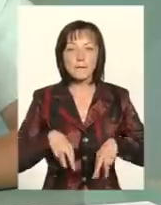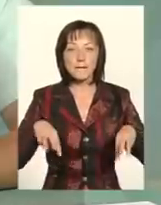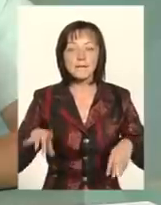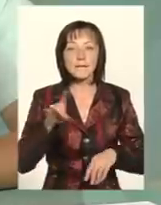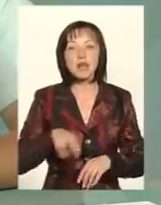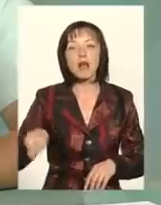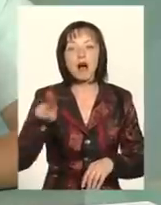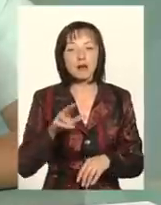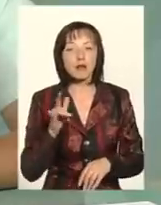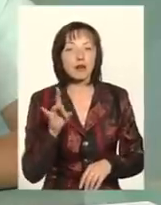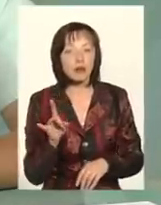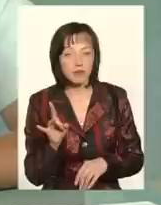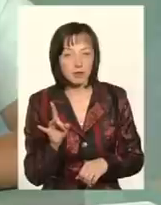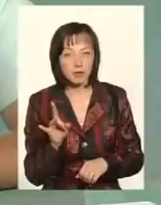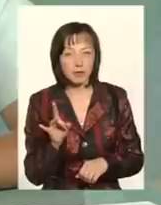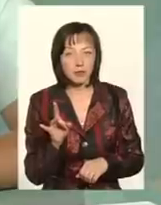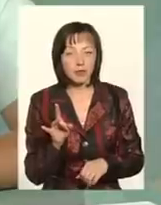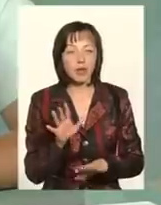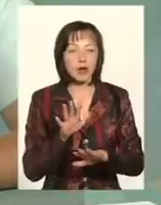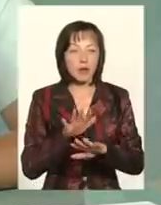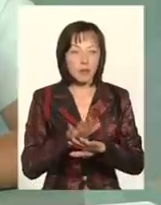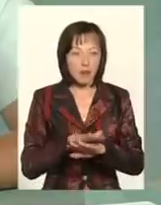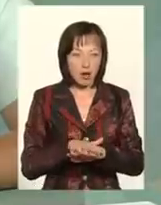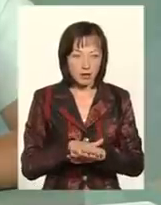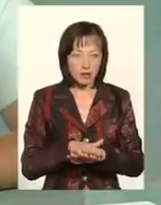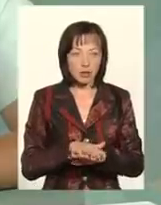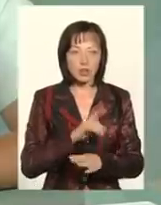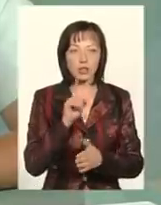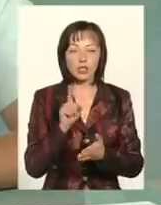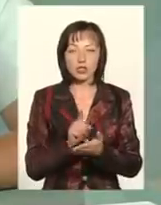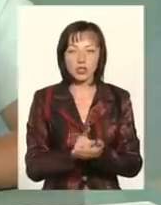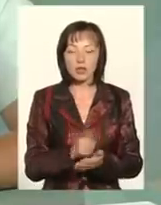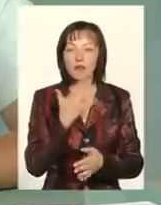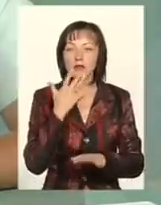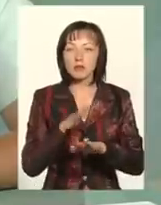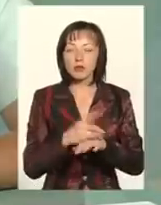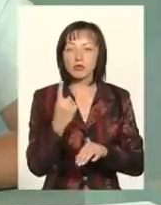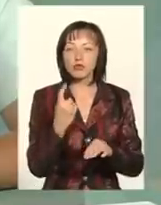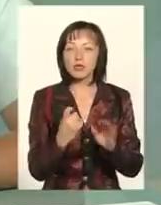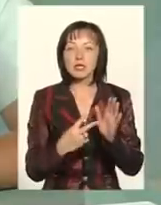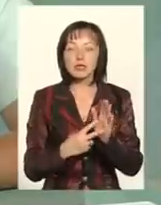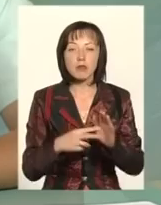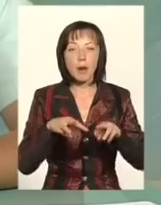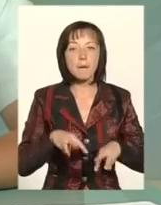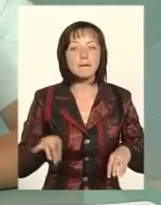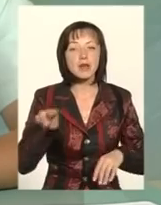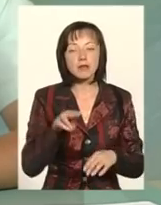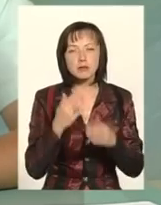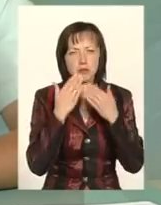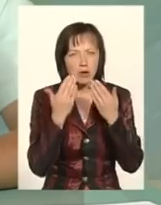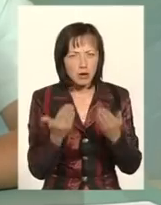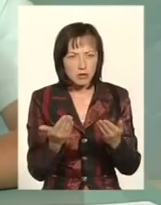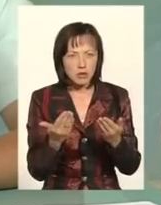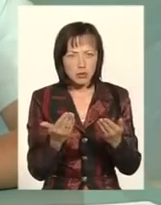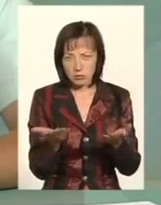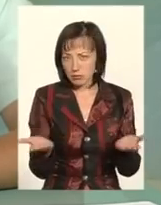курсовой разницей банки коммерческие должны Нацбанку 107 млрд спрашивается возьмите